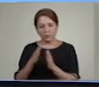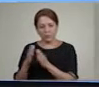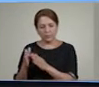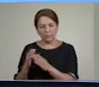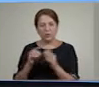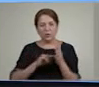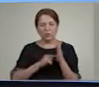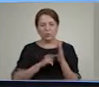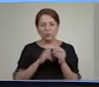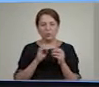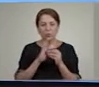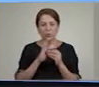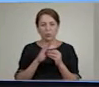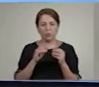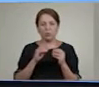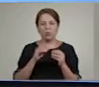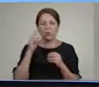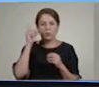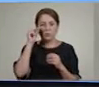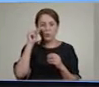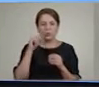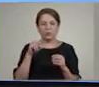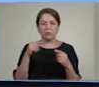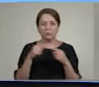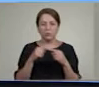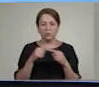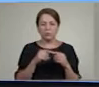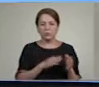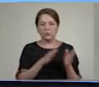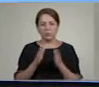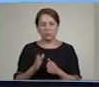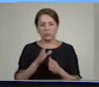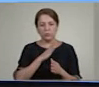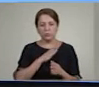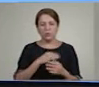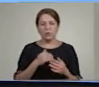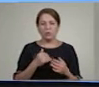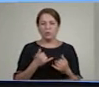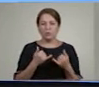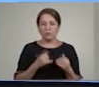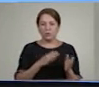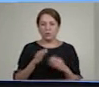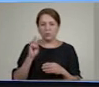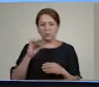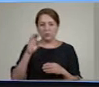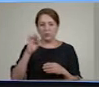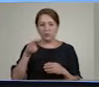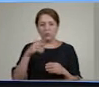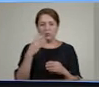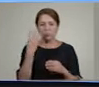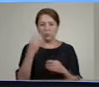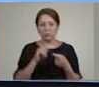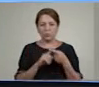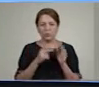nuqta 14 soniga mos nuqtaga ko'chdi. Endi keyingi misolni ko'ring. 4 qo'shuv